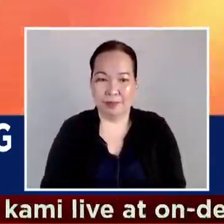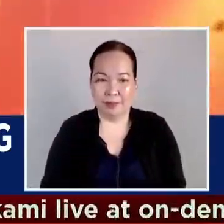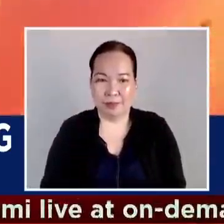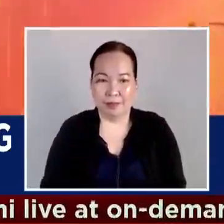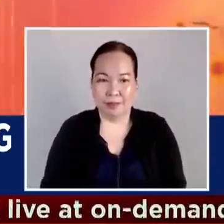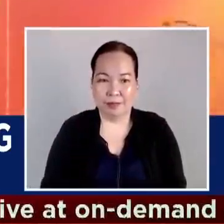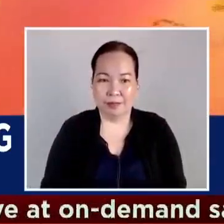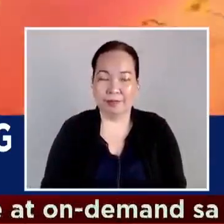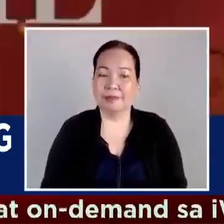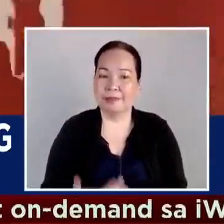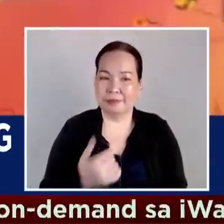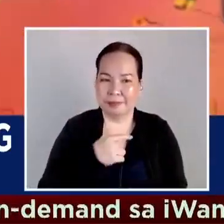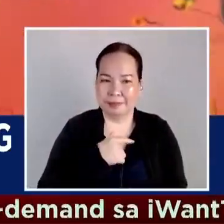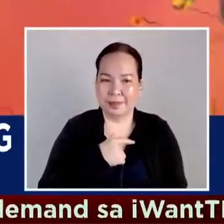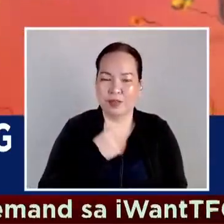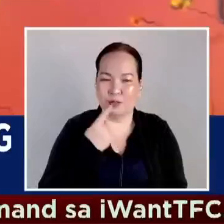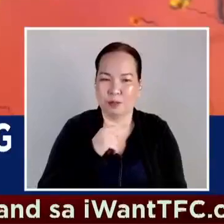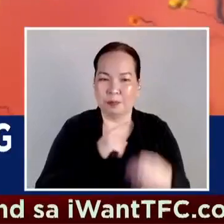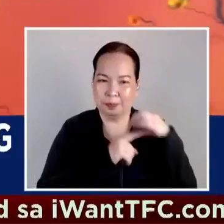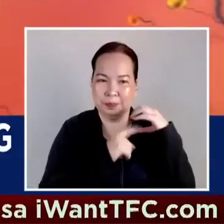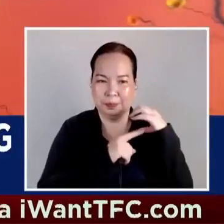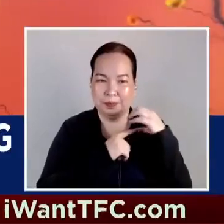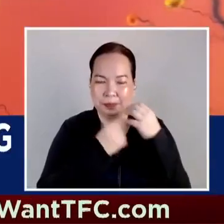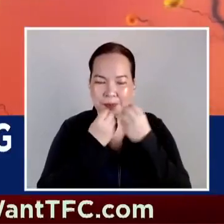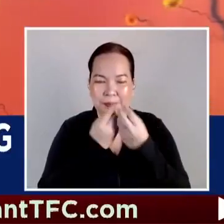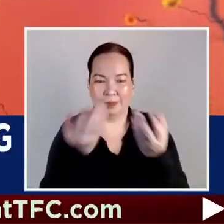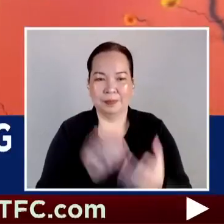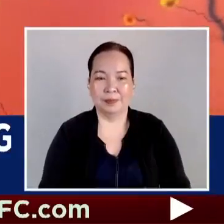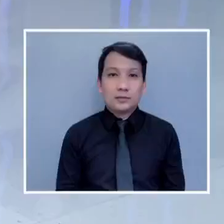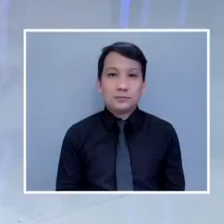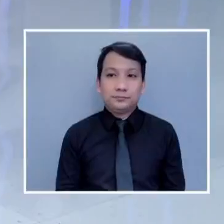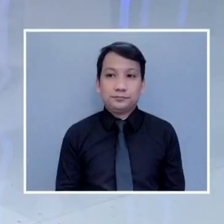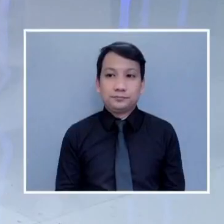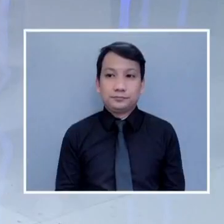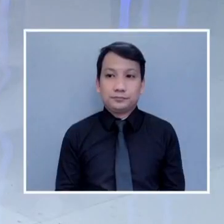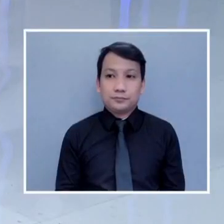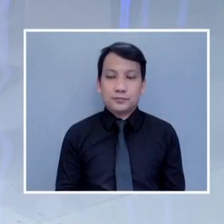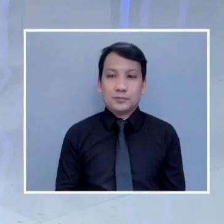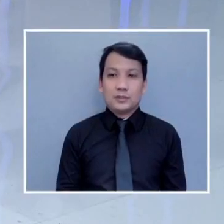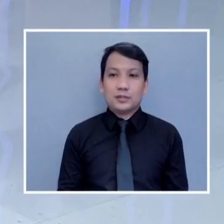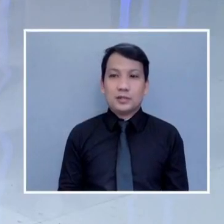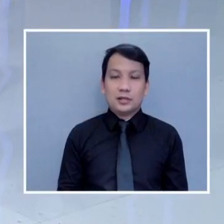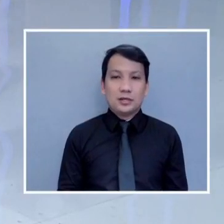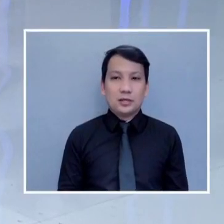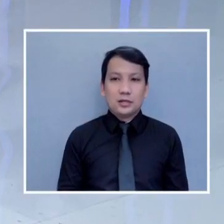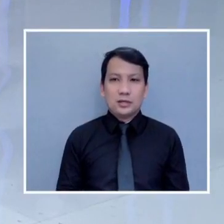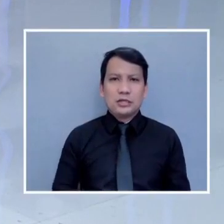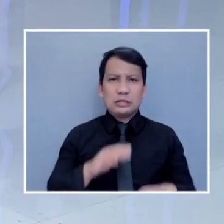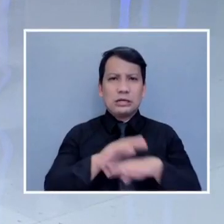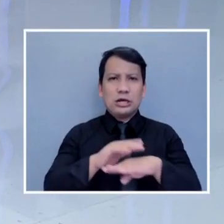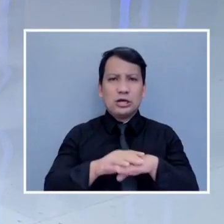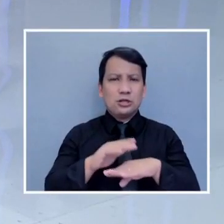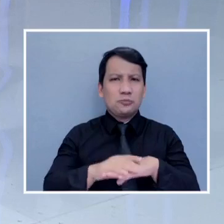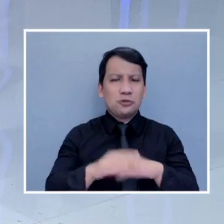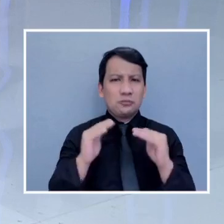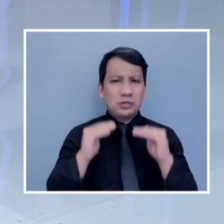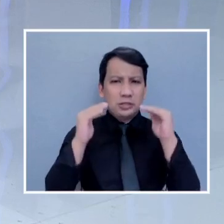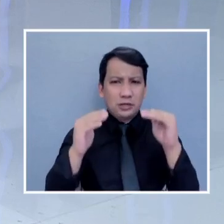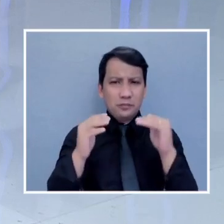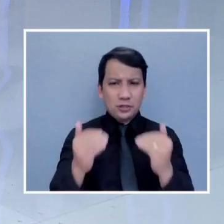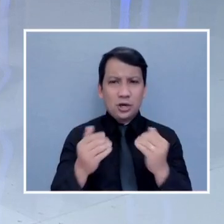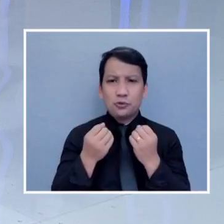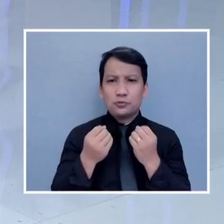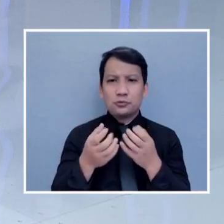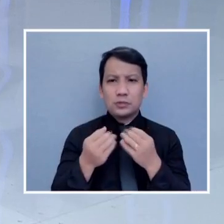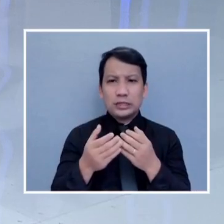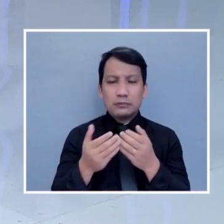Ganiel Krishnan, ABS-CBN News. Hindi alert level ang dapat na itaas ngayong dumarami uli